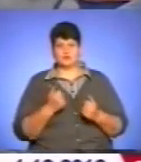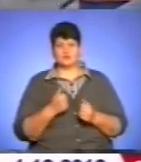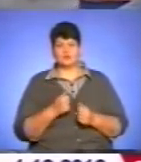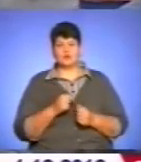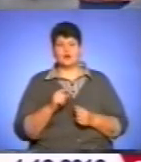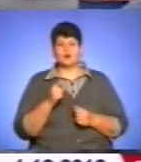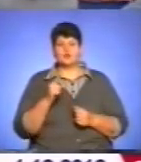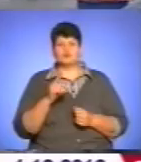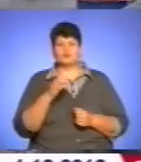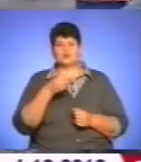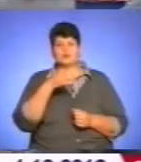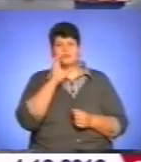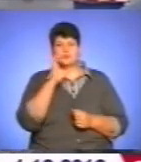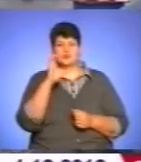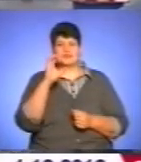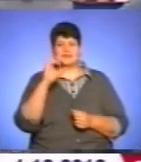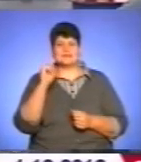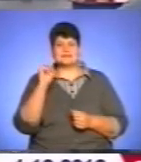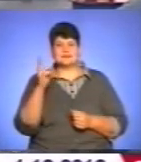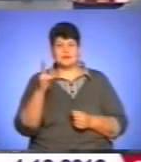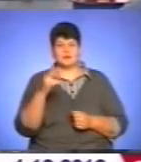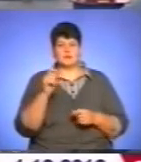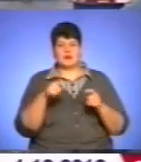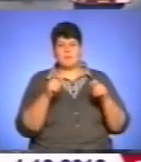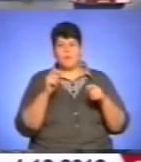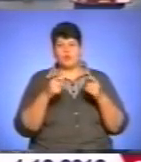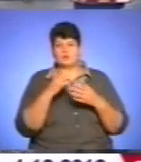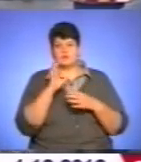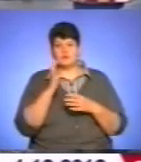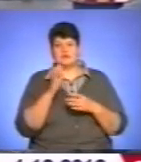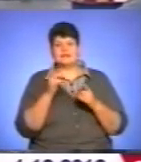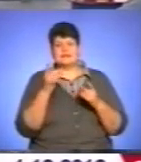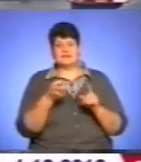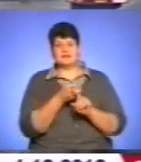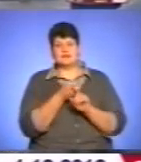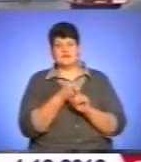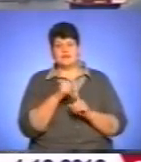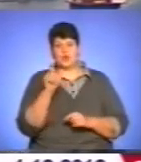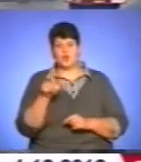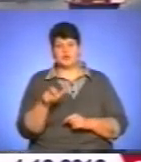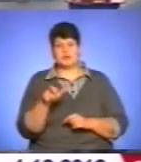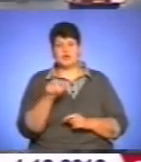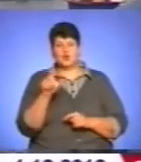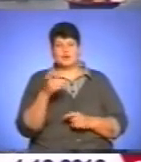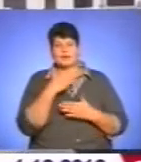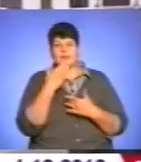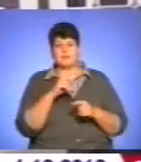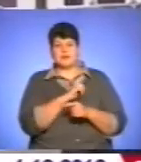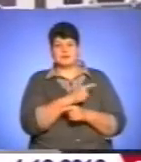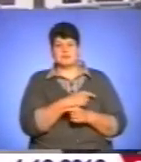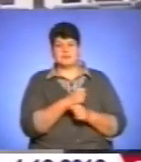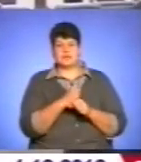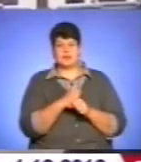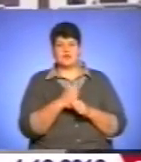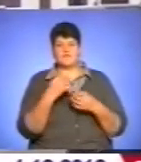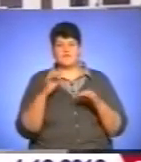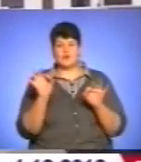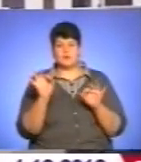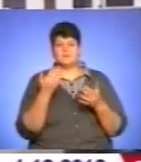сок чи там молоко? Це все залежить від людини. Від людини, тільки від людини. Людина не має сили волі. Які методи